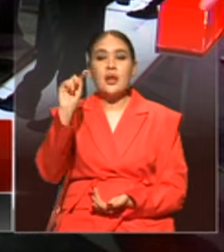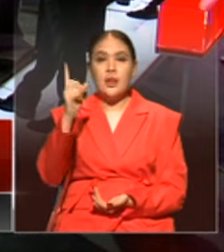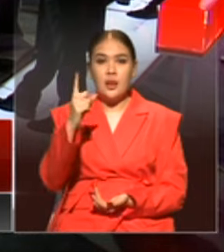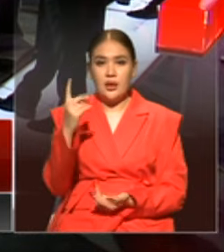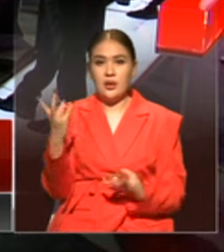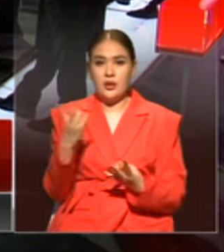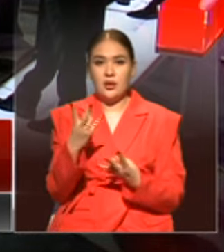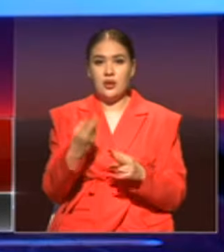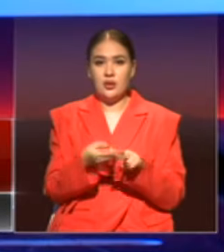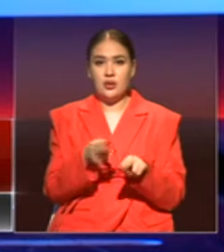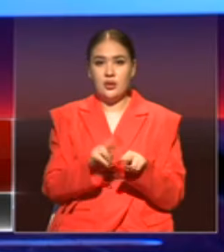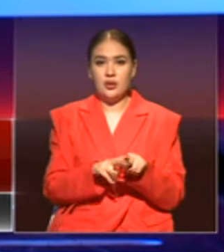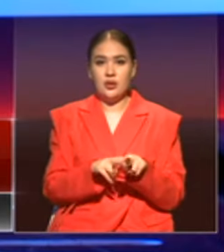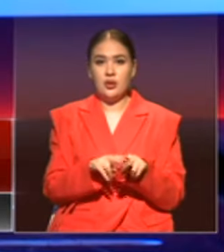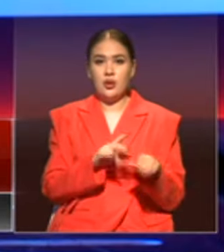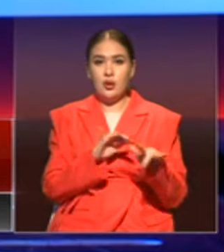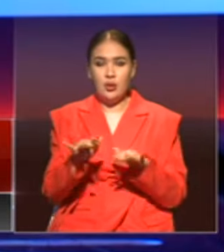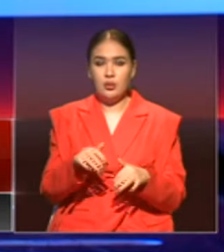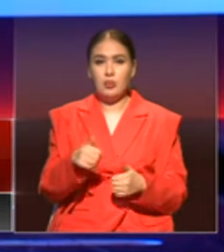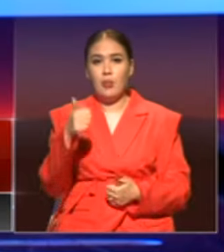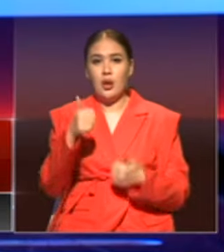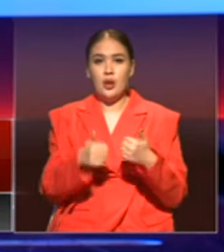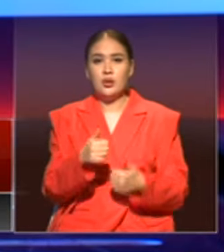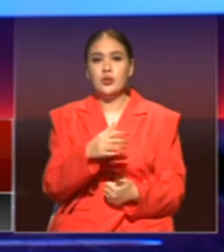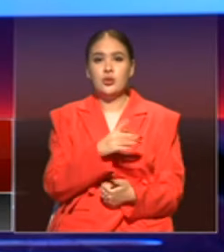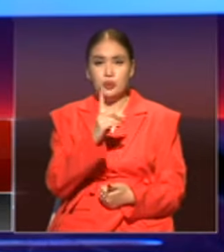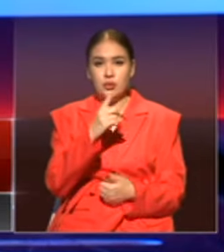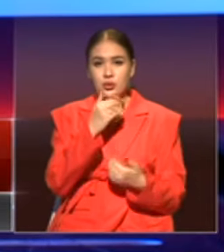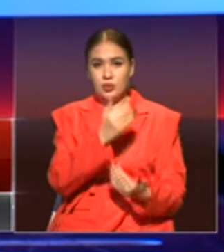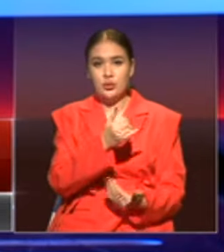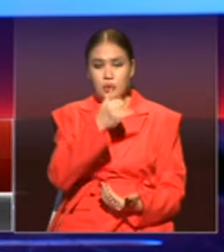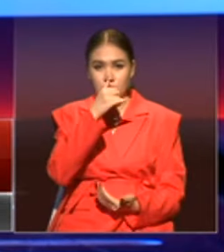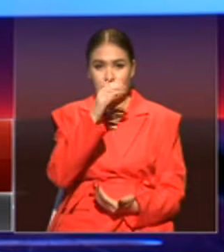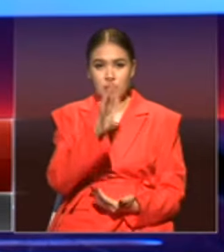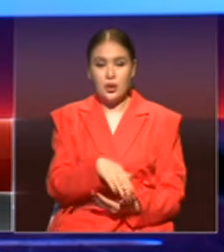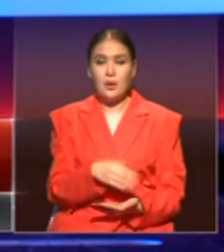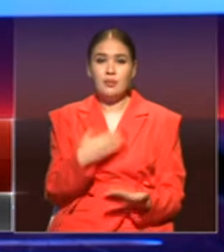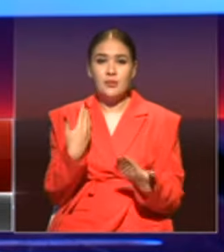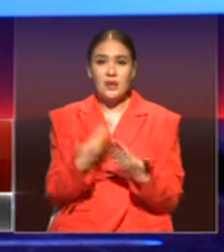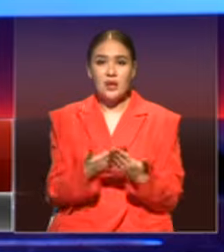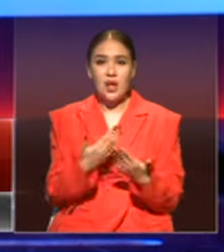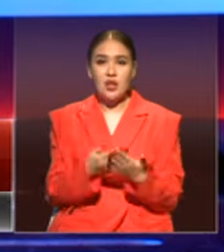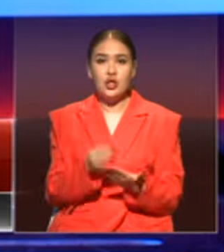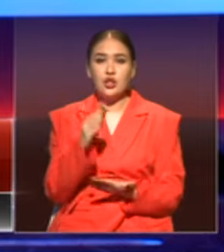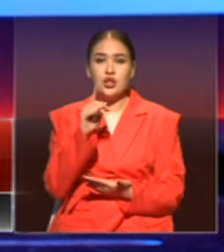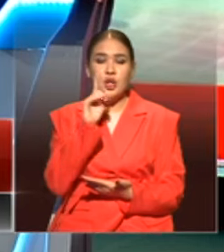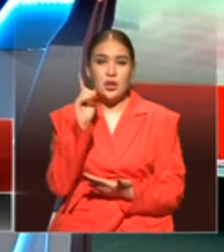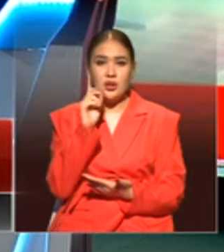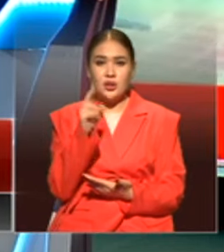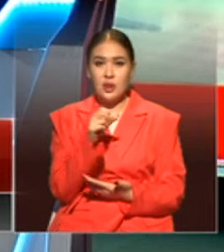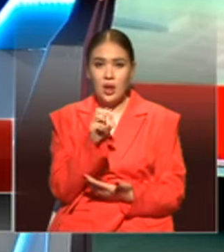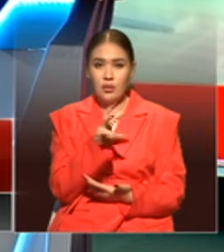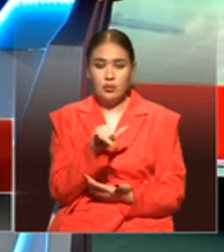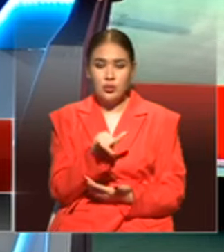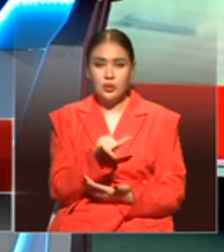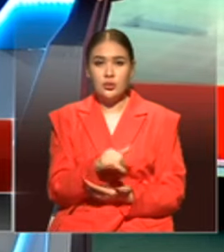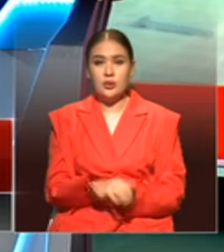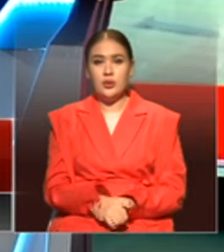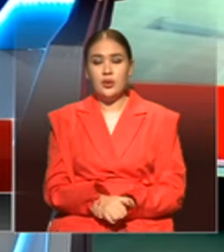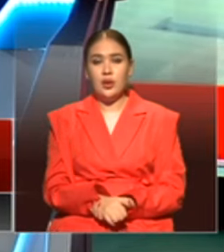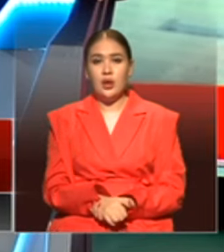керек деген сұрақ туады. Неге бәсекелестік орта айналыса бермейді? Мысалға, жасыл даму тағы да айналып келген